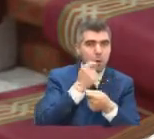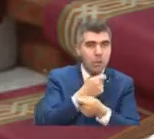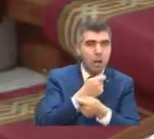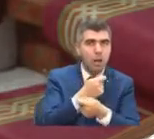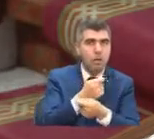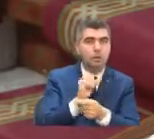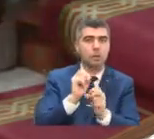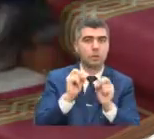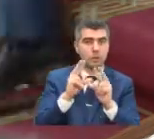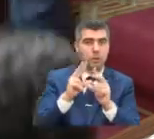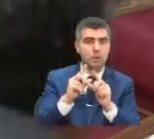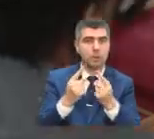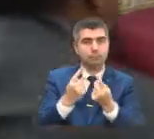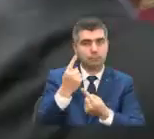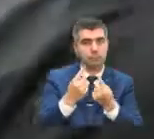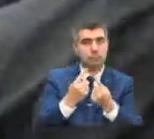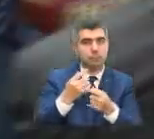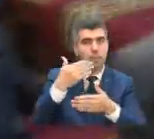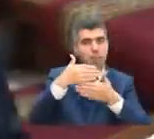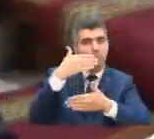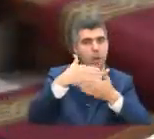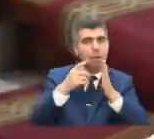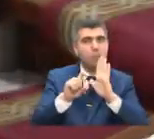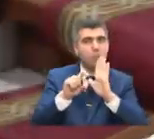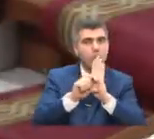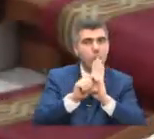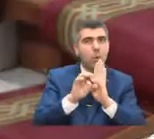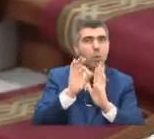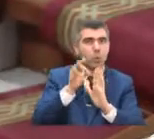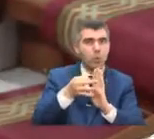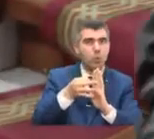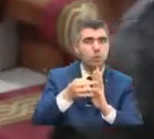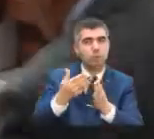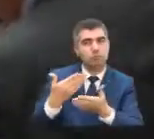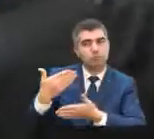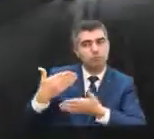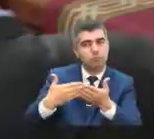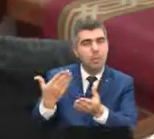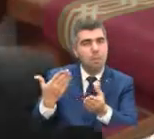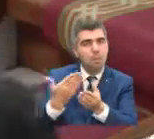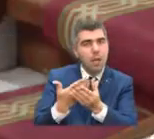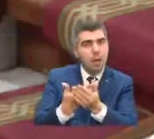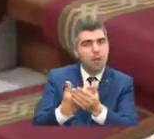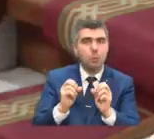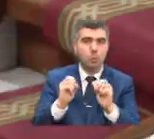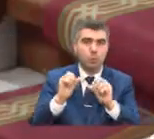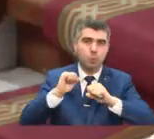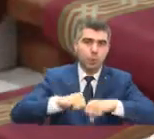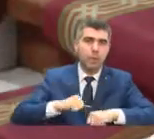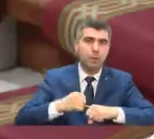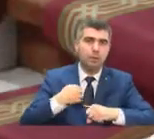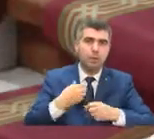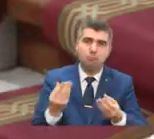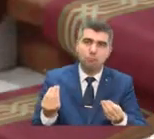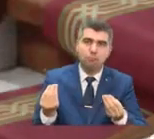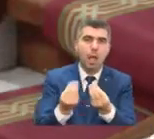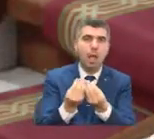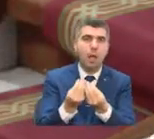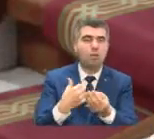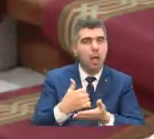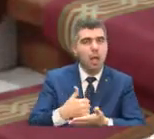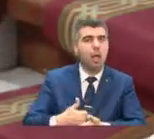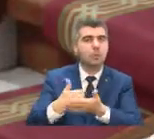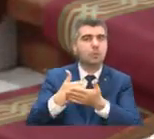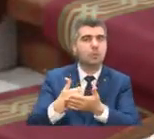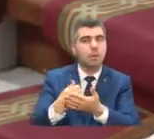لهم يحققوا مشاريعهم. حنا مستعدين لعندكم شي اقتراحات في هذا المجال أننا يعني نضيفهم